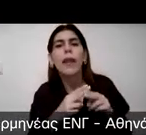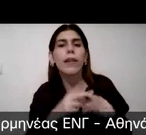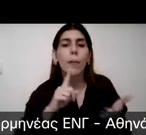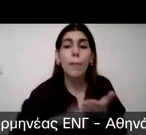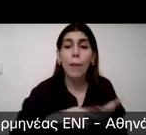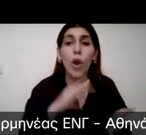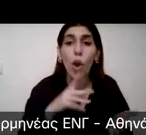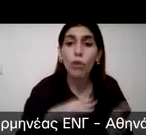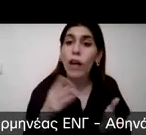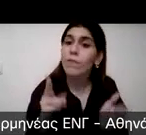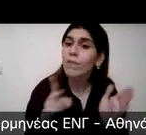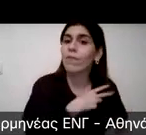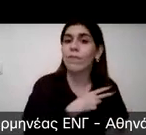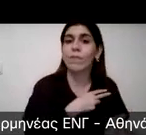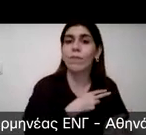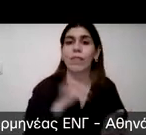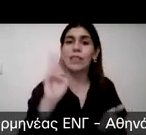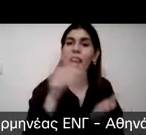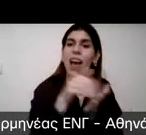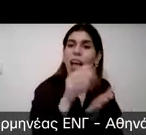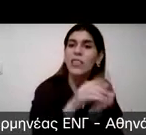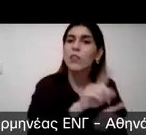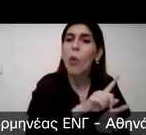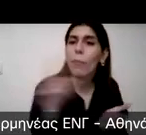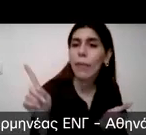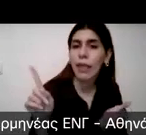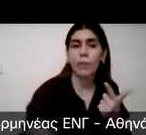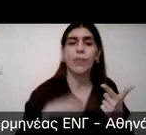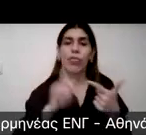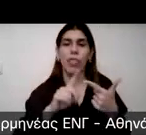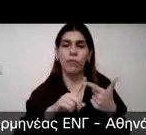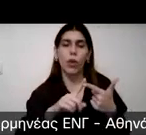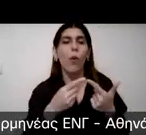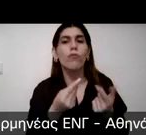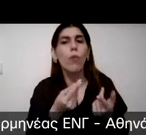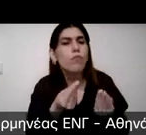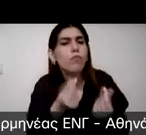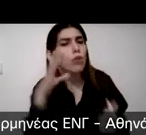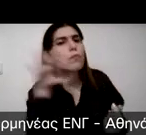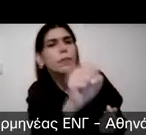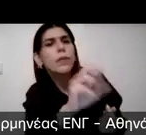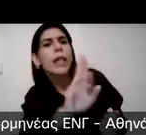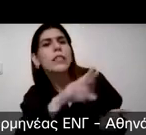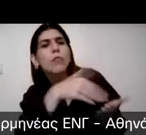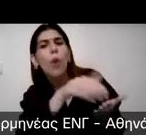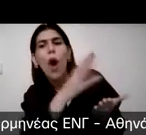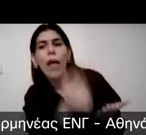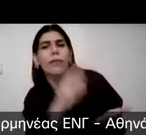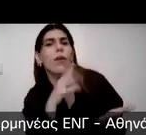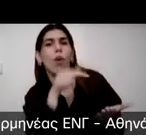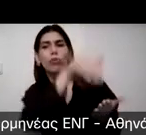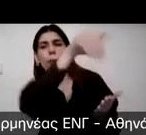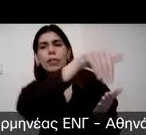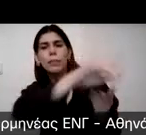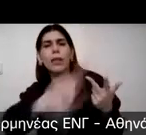συνέχεια παρουσιάζονται όψεις του ρατσισμού και τέλος καλές πρακτικές της συμπεριληπτικής γλώσσας στον ακαδημαϊκό